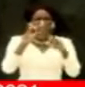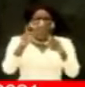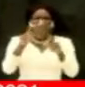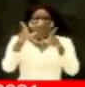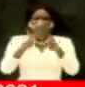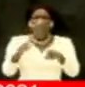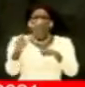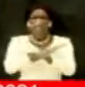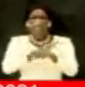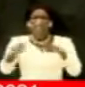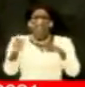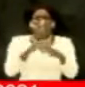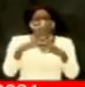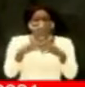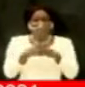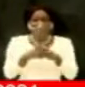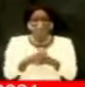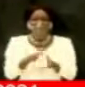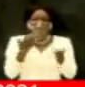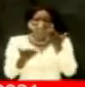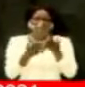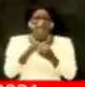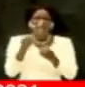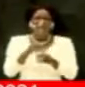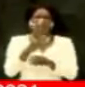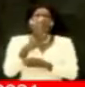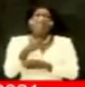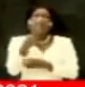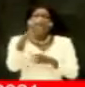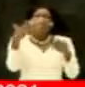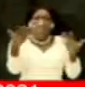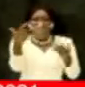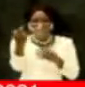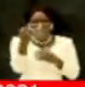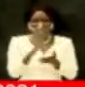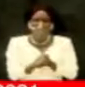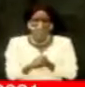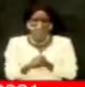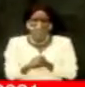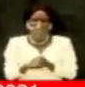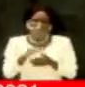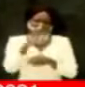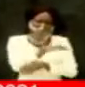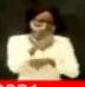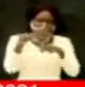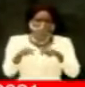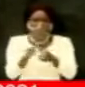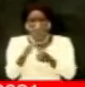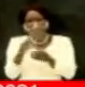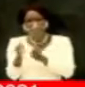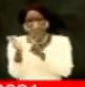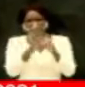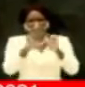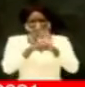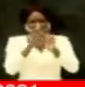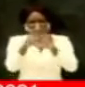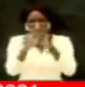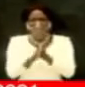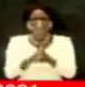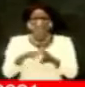koma mwina uthenga wanu kwa Malawi omaliza madzulo ano nkhani ya COVID pali zambiri zikuchitika ena kuti yayi